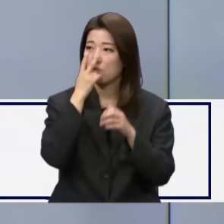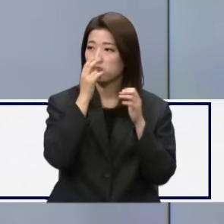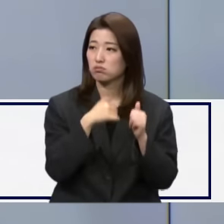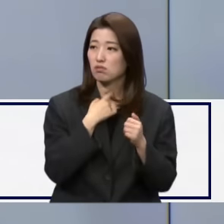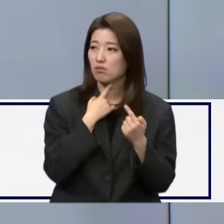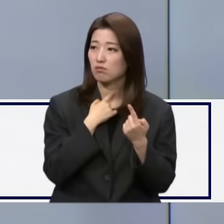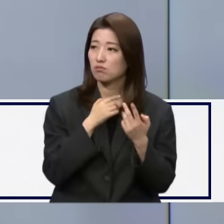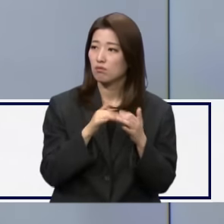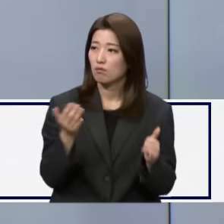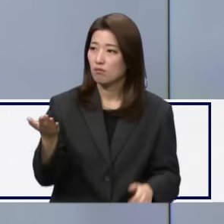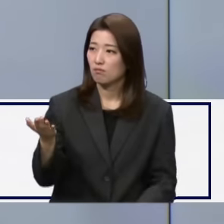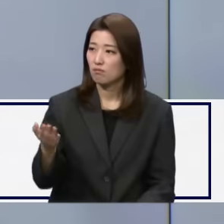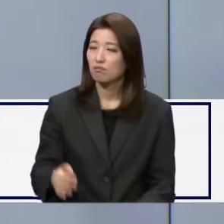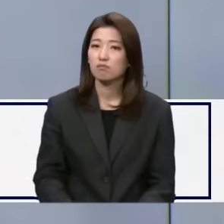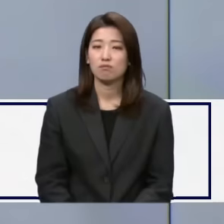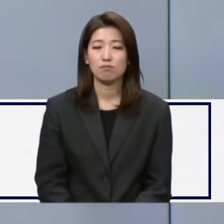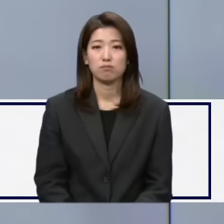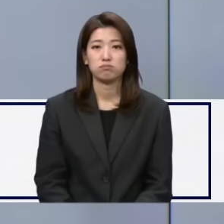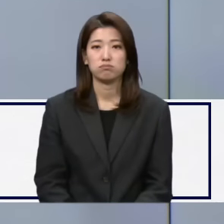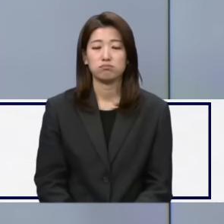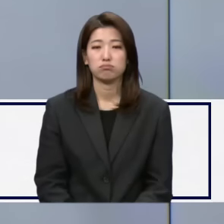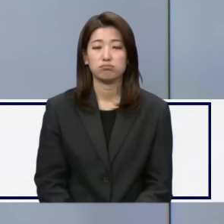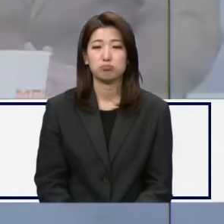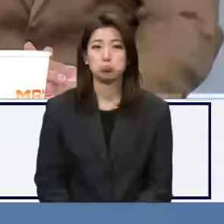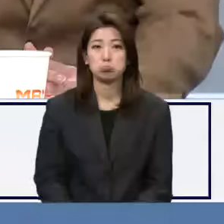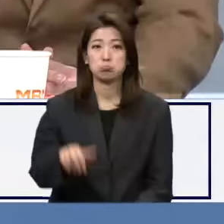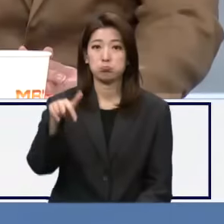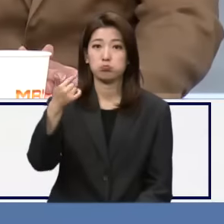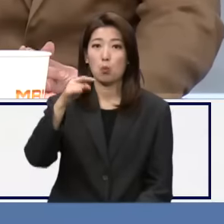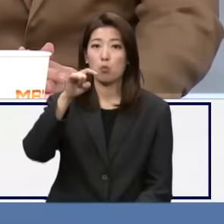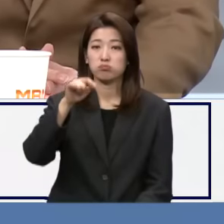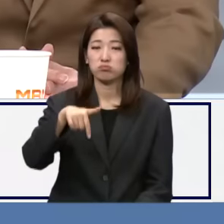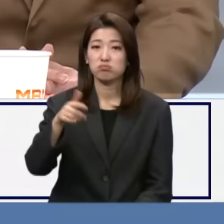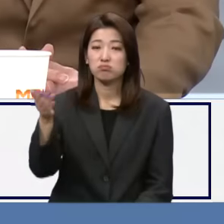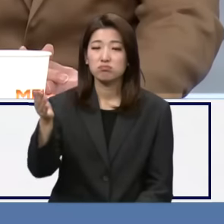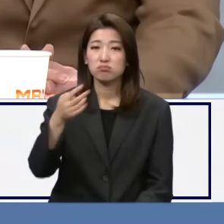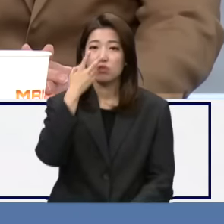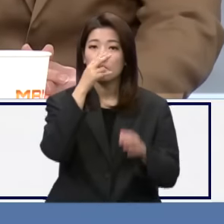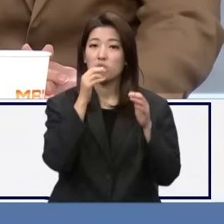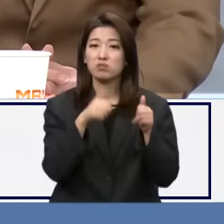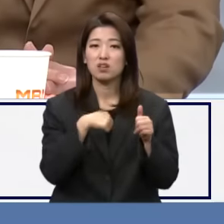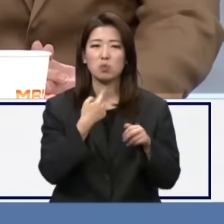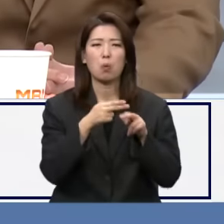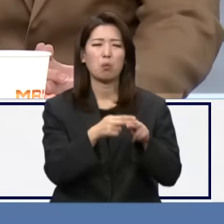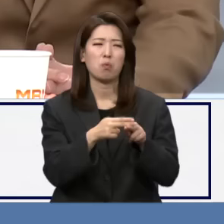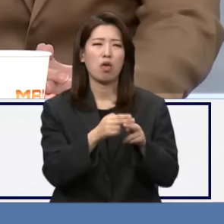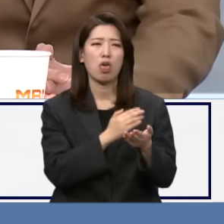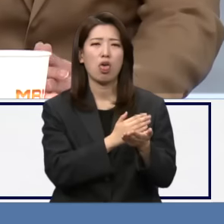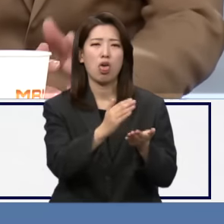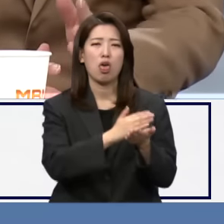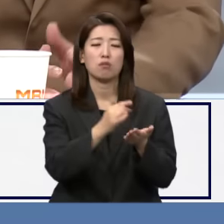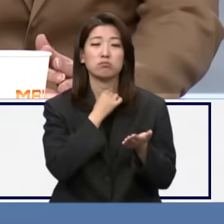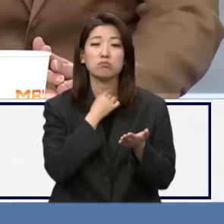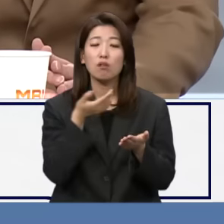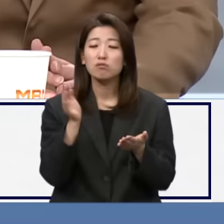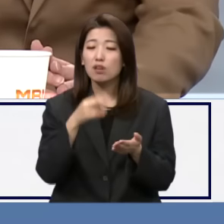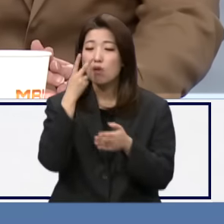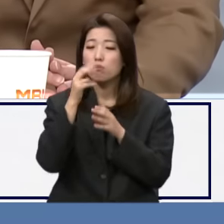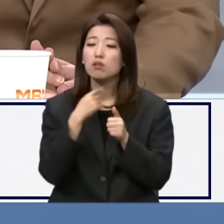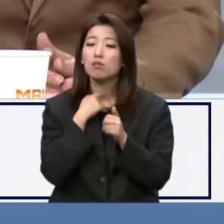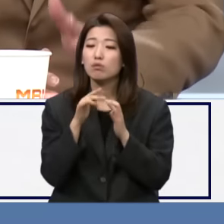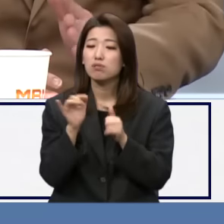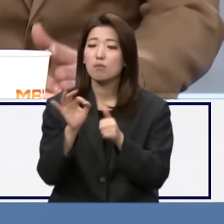그렇다면 검찰 정권을 독재를 청산하겠다고 하는 분들이 왜 자꾸 검사를 영입합니다 그니까 조국 대표는